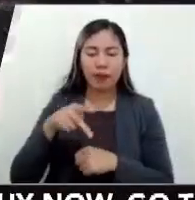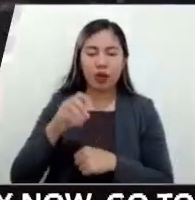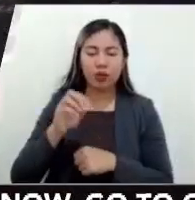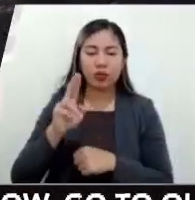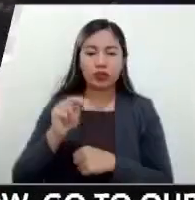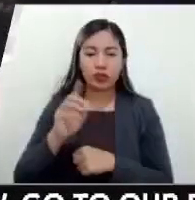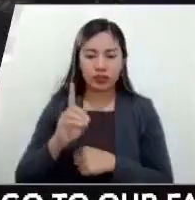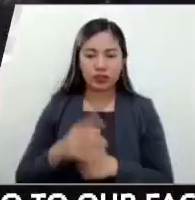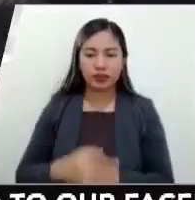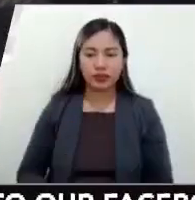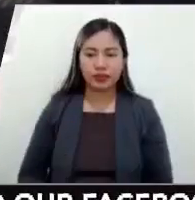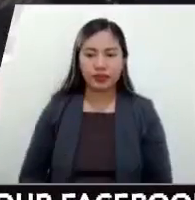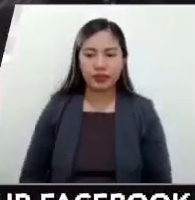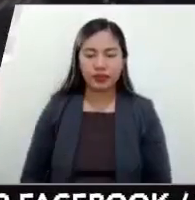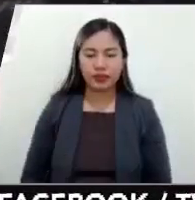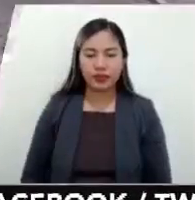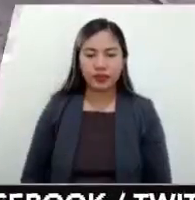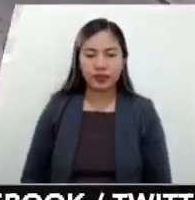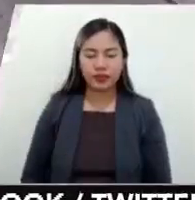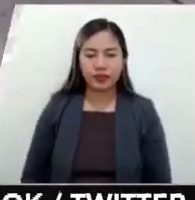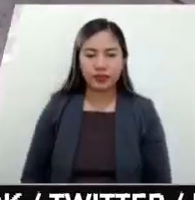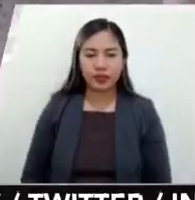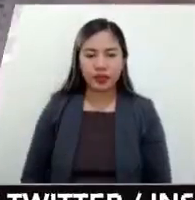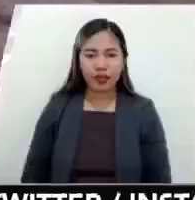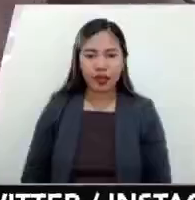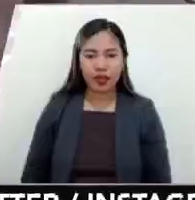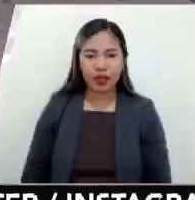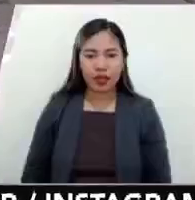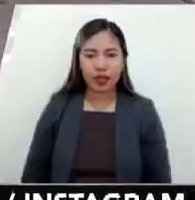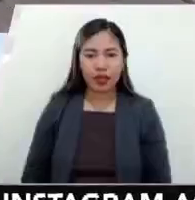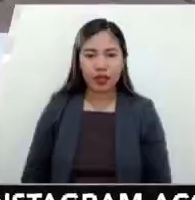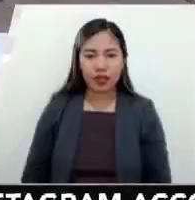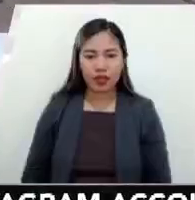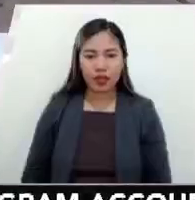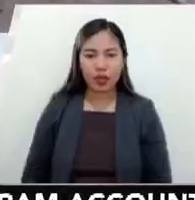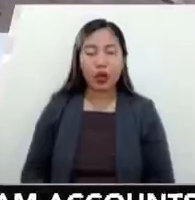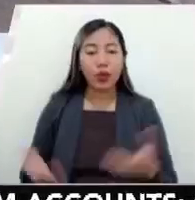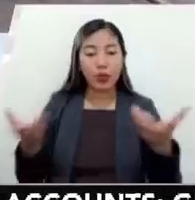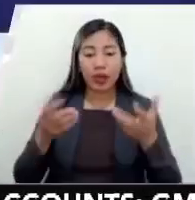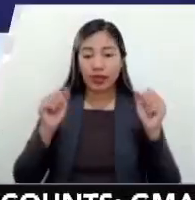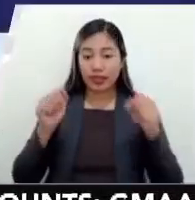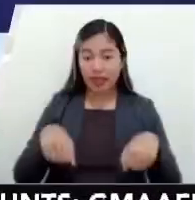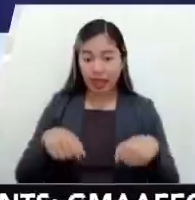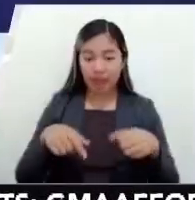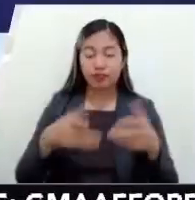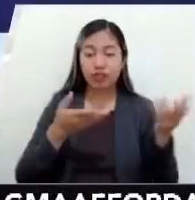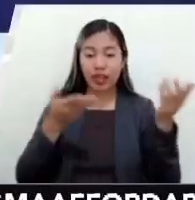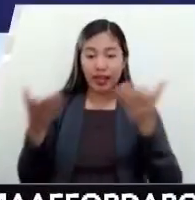bahay, gas station o kaya sa mga auto repair shop. Inaasahang